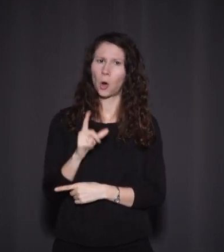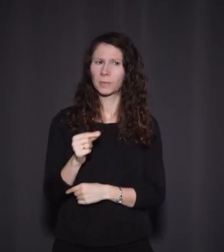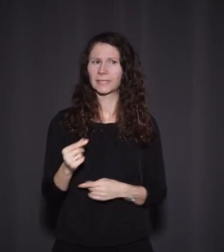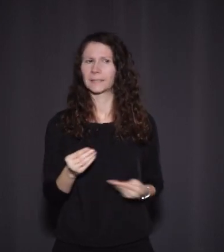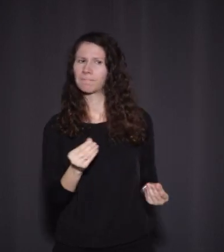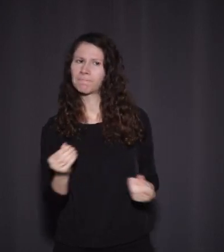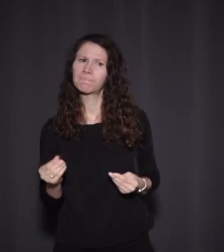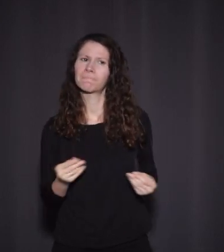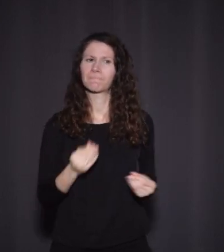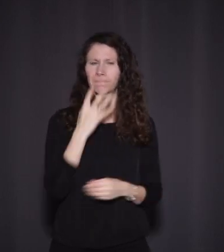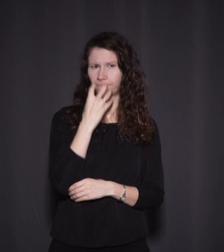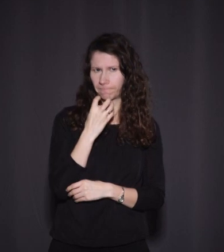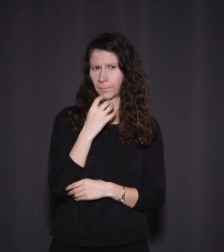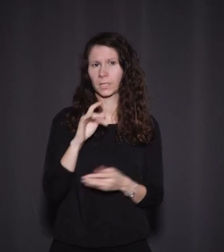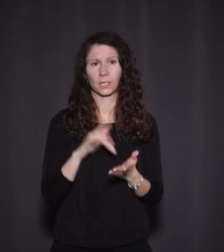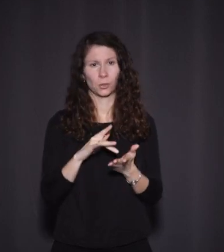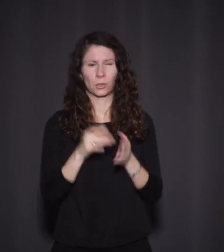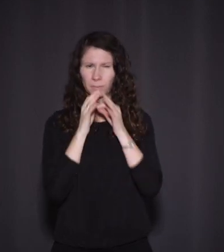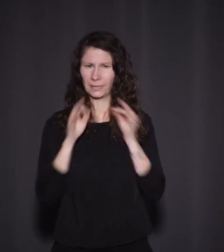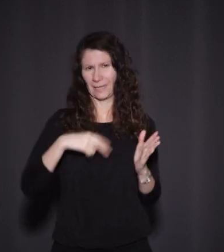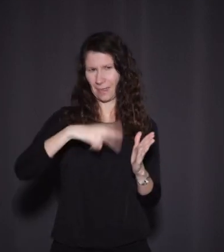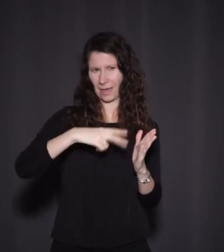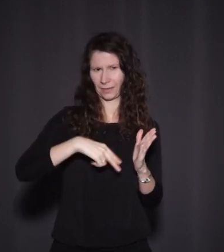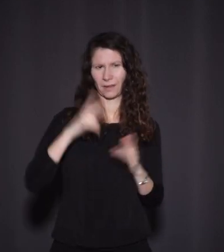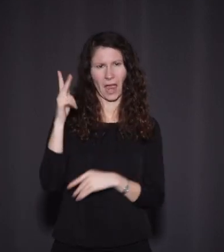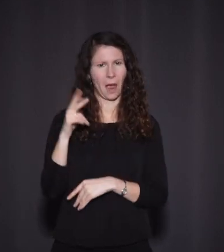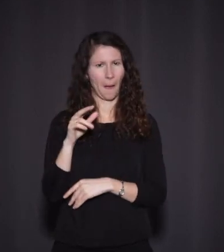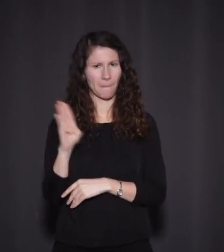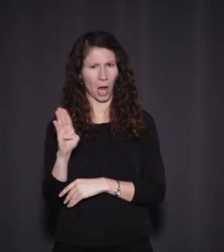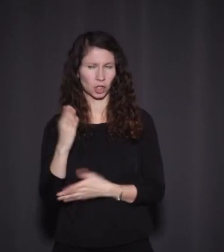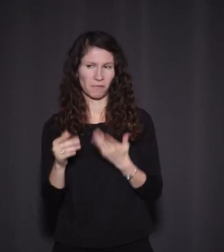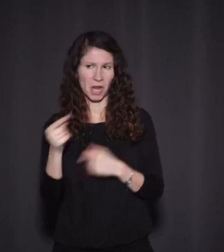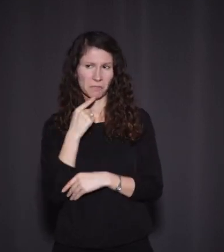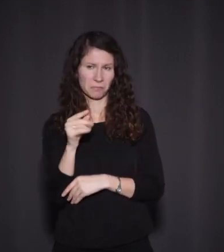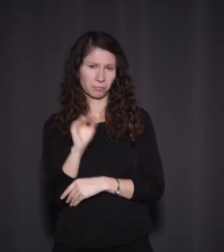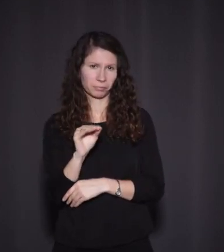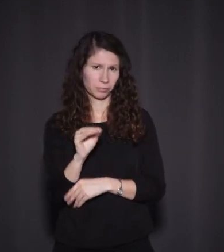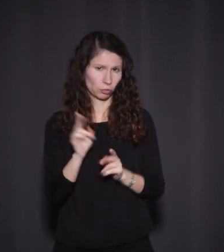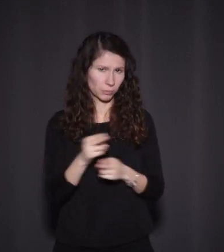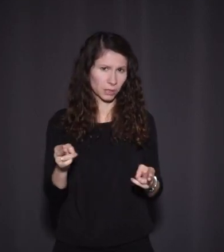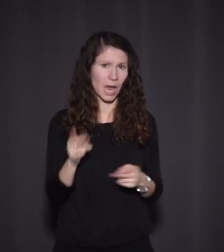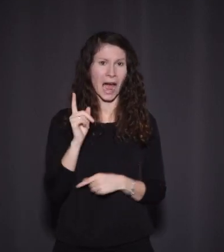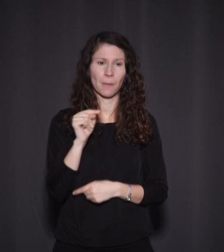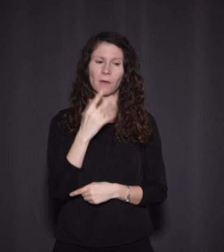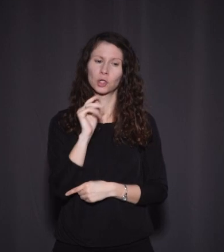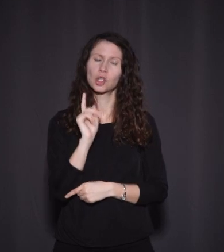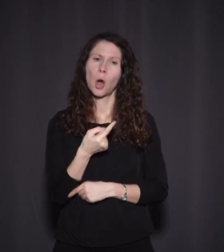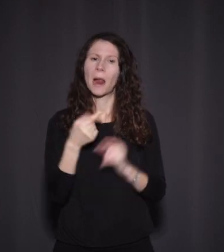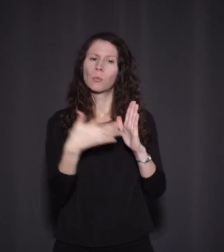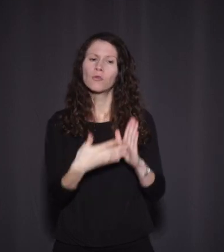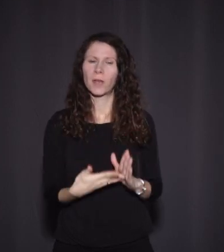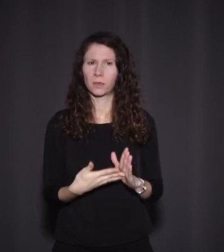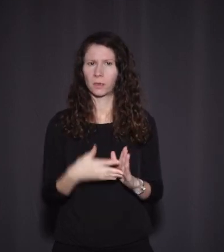mal genau liest. Herr Bartsch, Sie werden mir vielleicht zustimmen, Herr Kruse werden sagen, ist nicht so. Man will sich es nochmal genau ansehen und auch